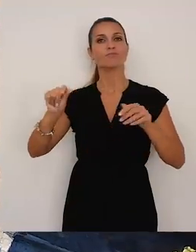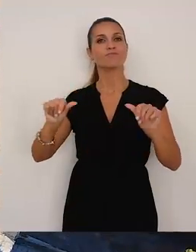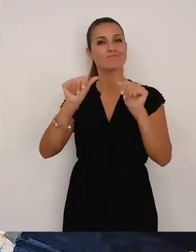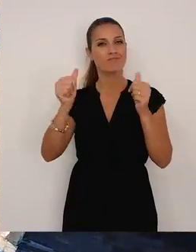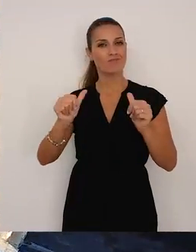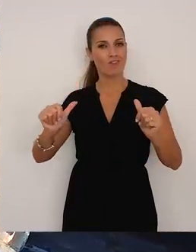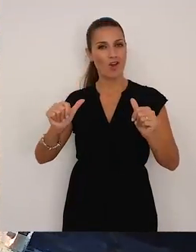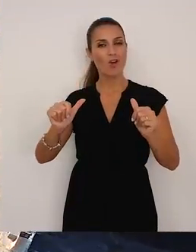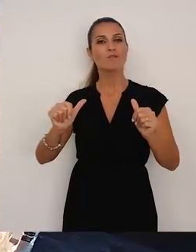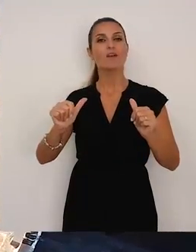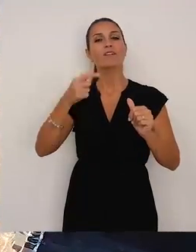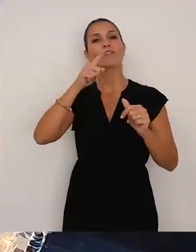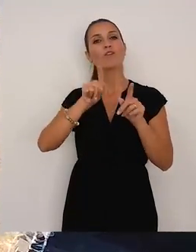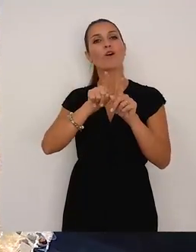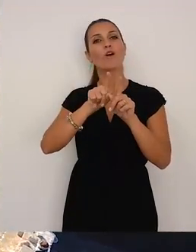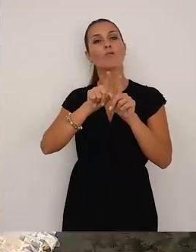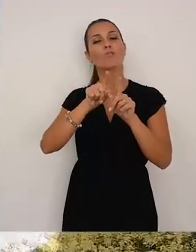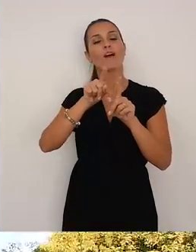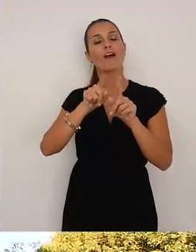antica residenza nobiliare.